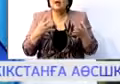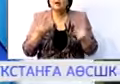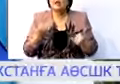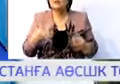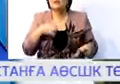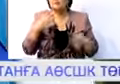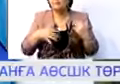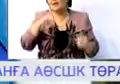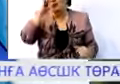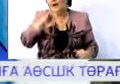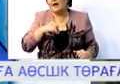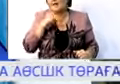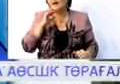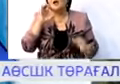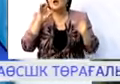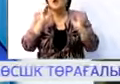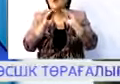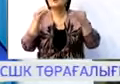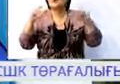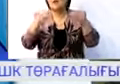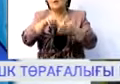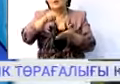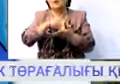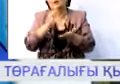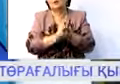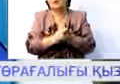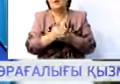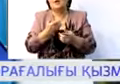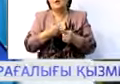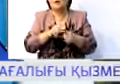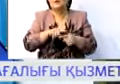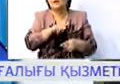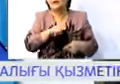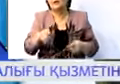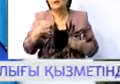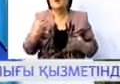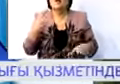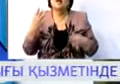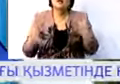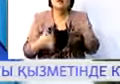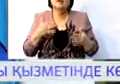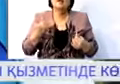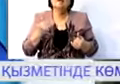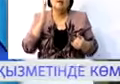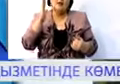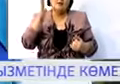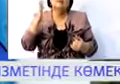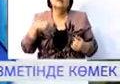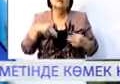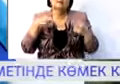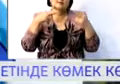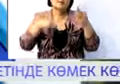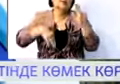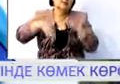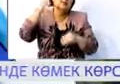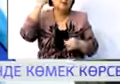қазір Қазақстан сборный, яғни сборный командасында тұрмын. Яғни өзім 57 қаларымда соған дайындалып, сбор өткізіп, Алла қаласа содан енді биік